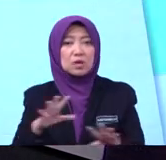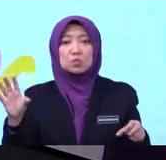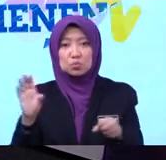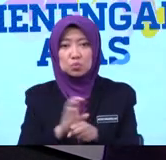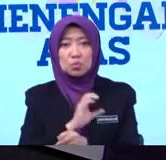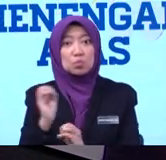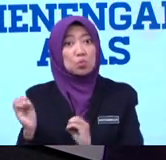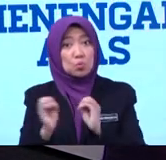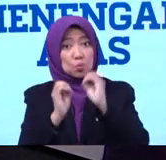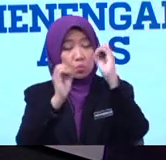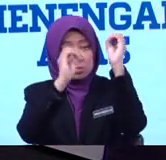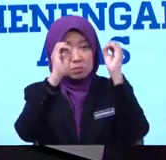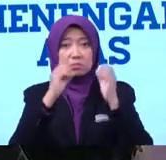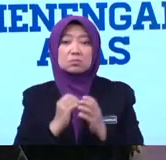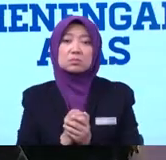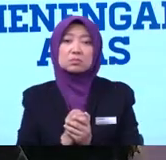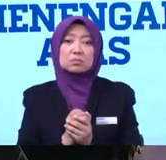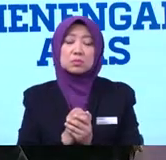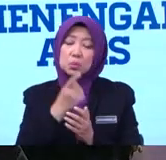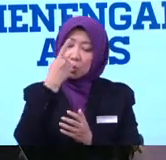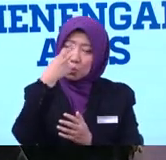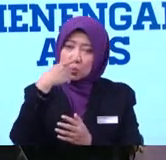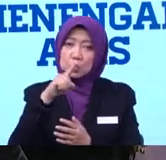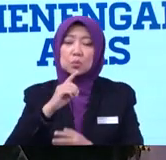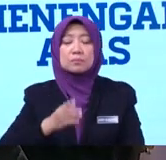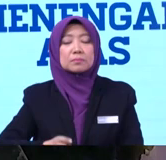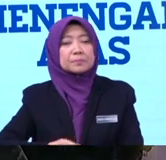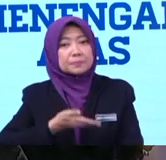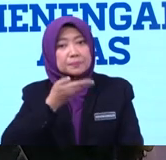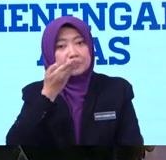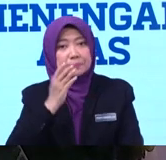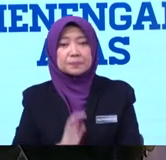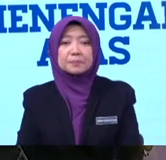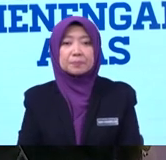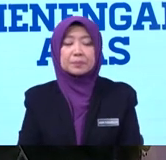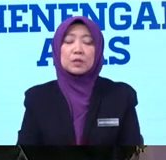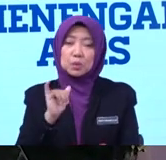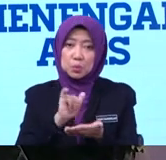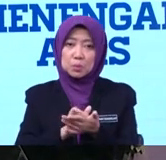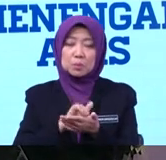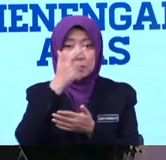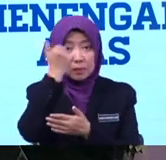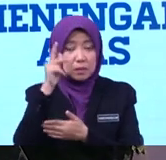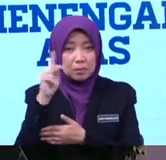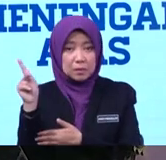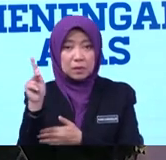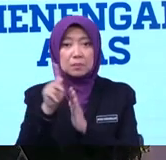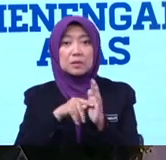gas oksigen untuk berekspirasi Oke dan itu adalah menyebabkan pencemaran